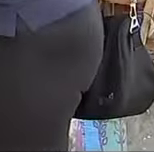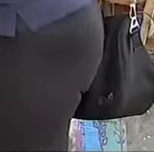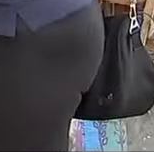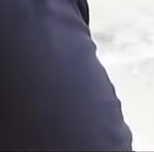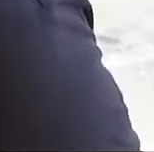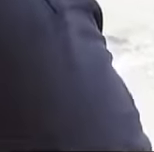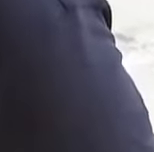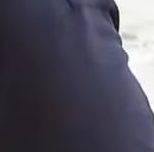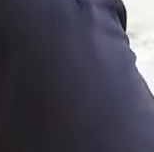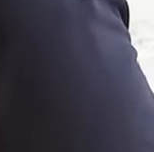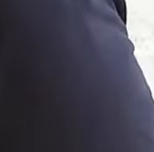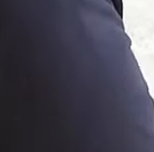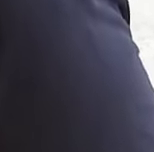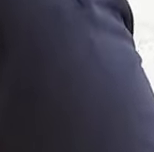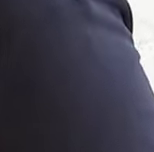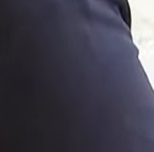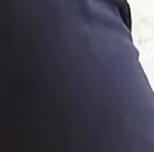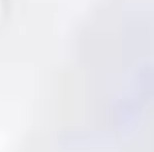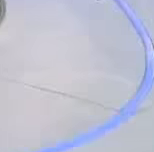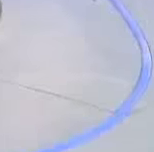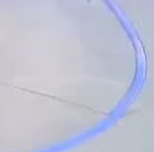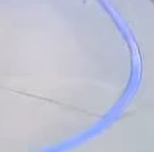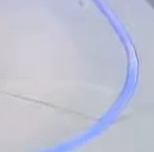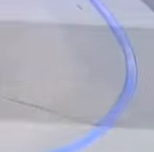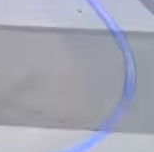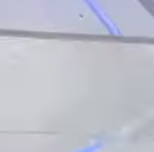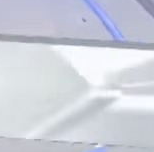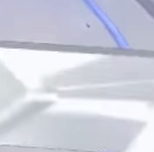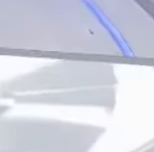Reyes, Nakatuto, 24 Oras.